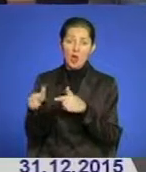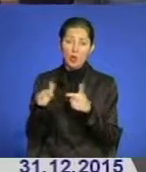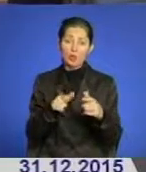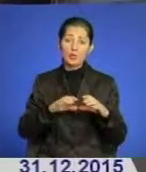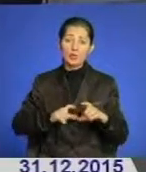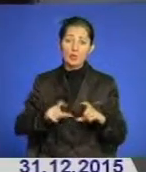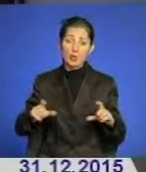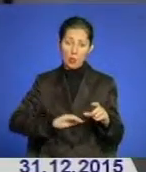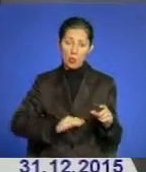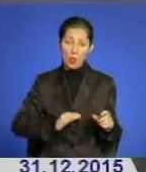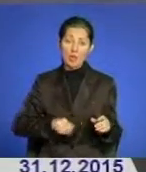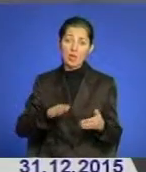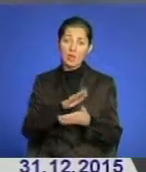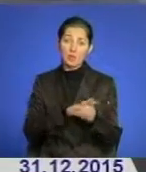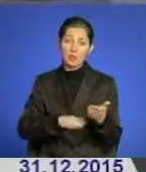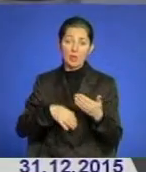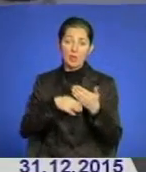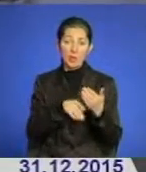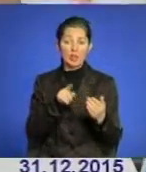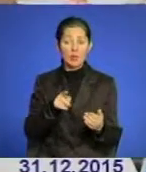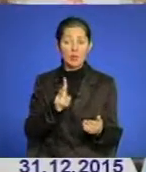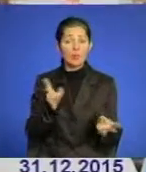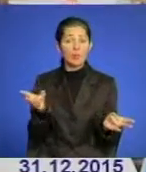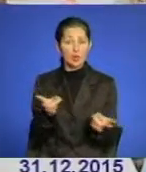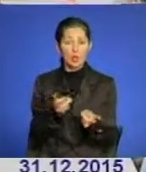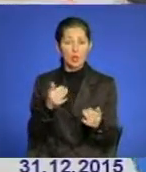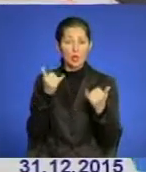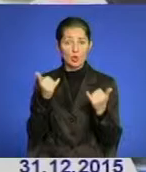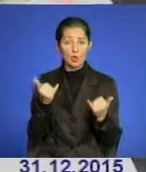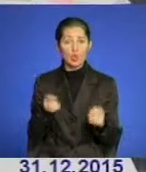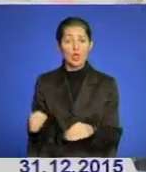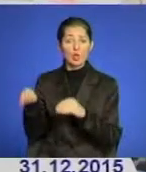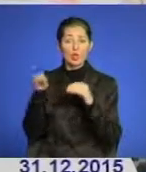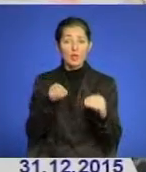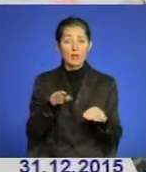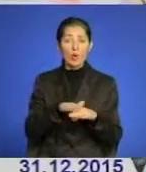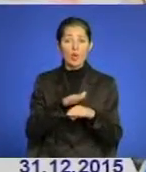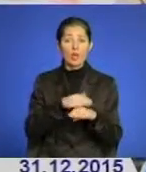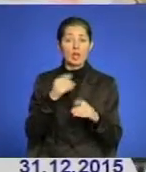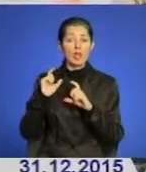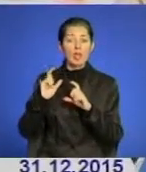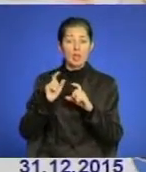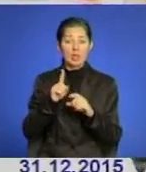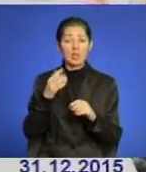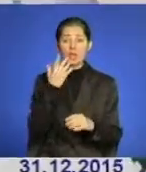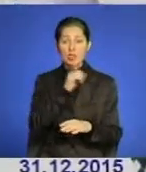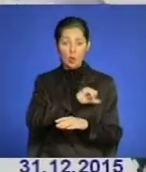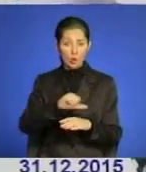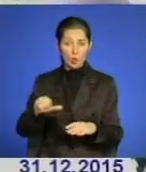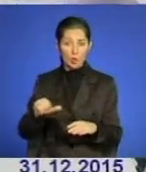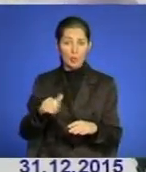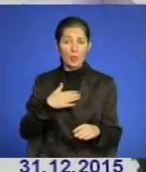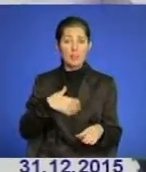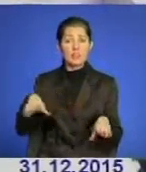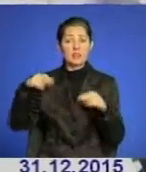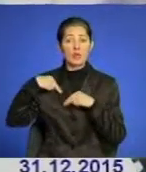надалі допомагати тим, хто цього потребує. Сьогодні доставлено гуманітарний вантаж із-за кордону. Ми